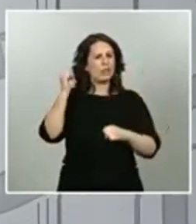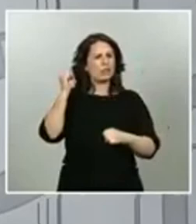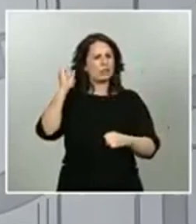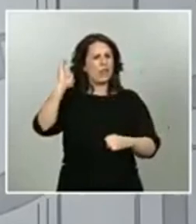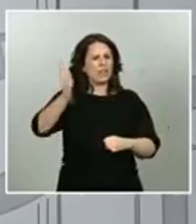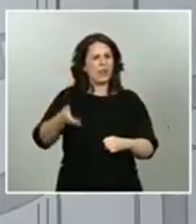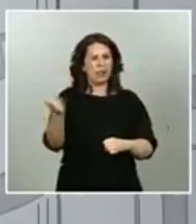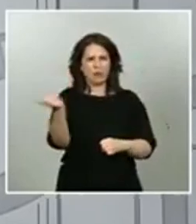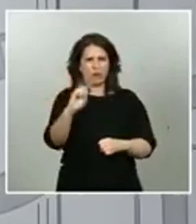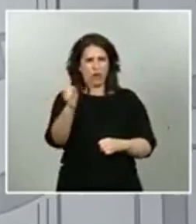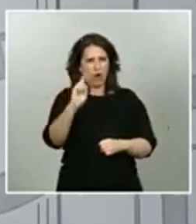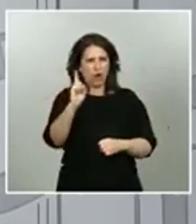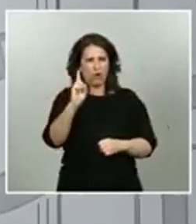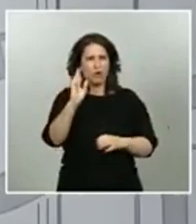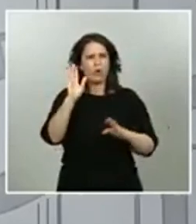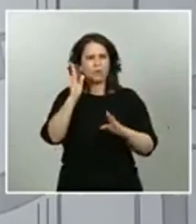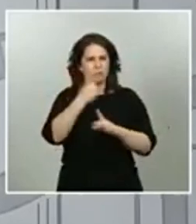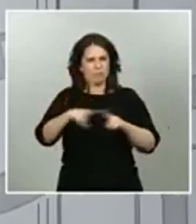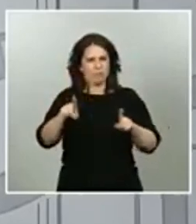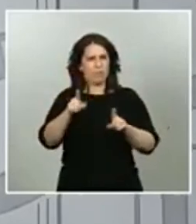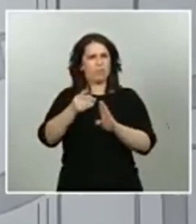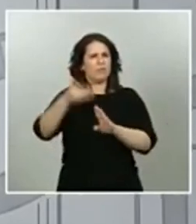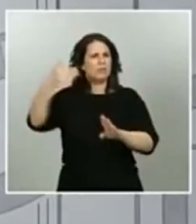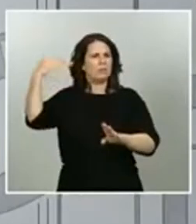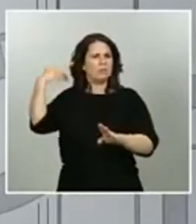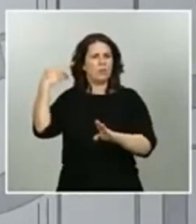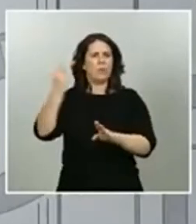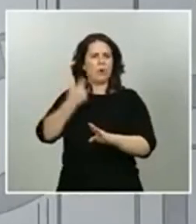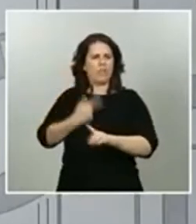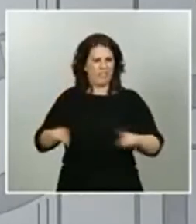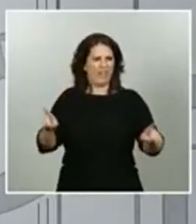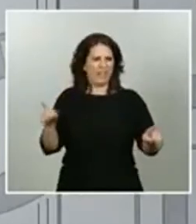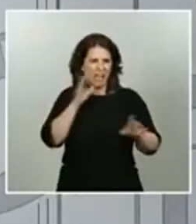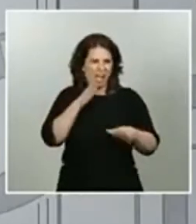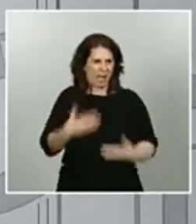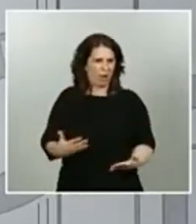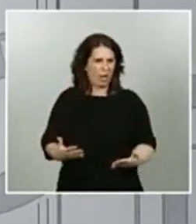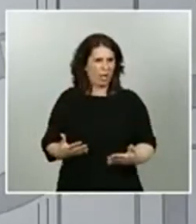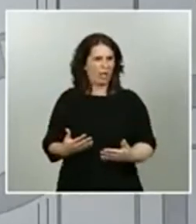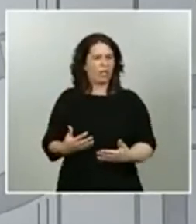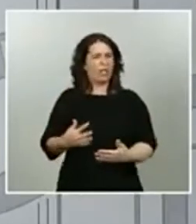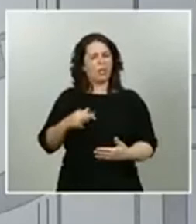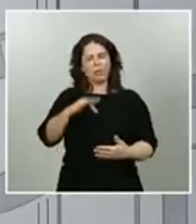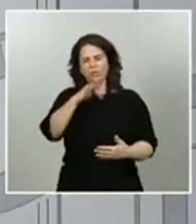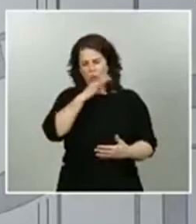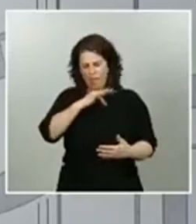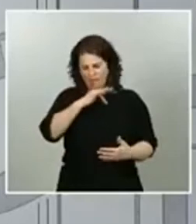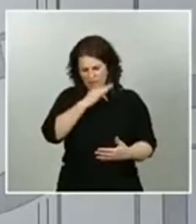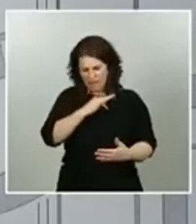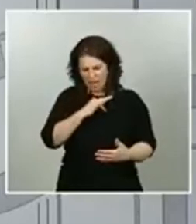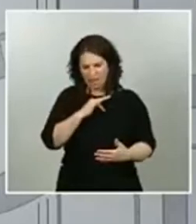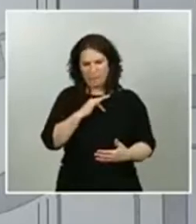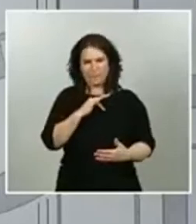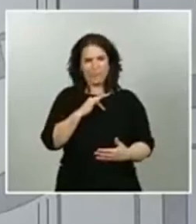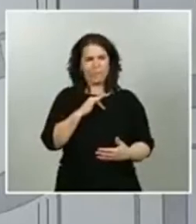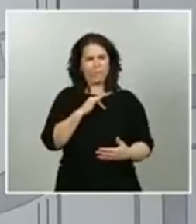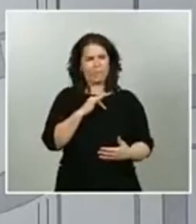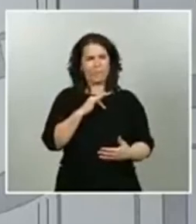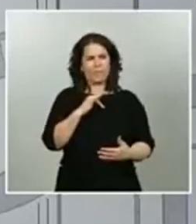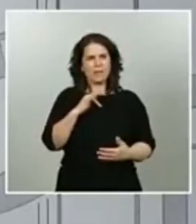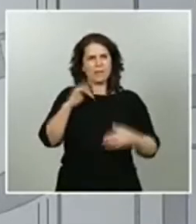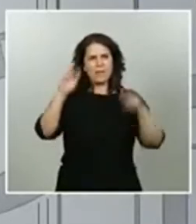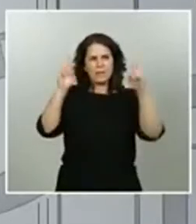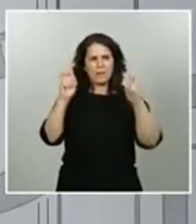i comportamenti di reato rimangono, perché vogliamo contrastare il lavoro nero, il caporalato, vogliamo contrastare la